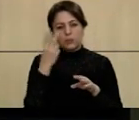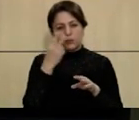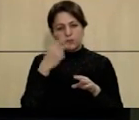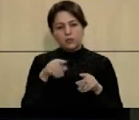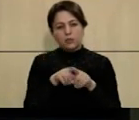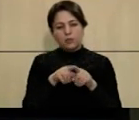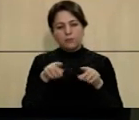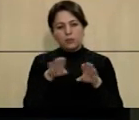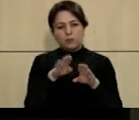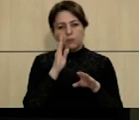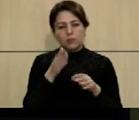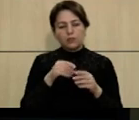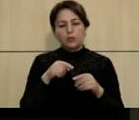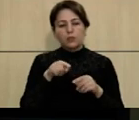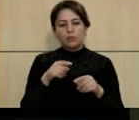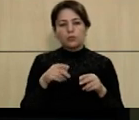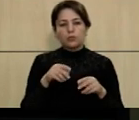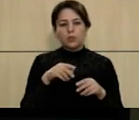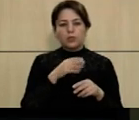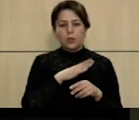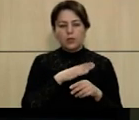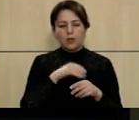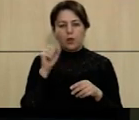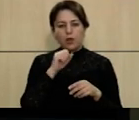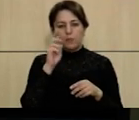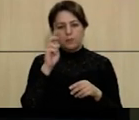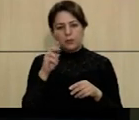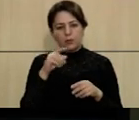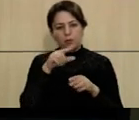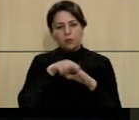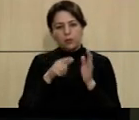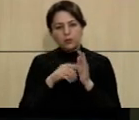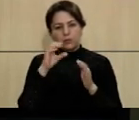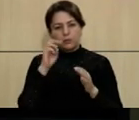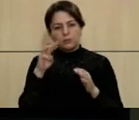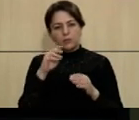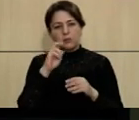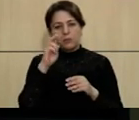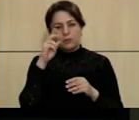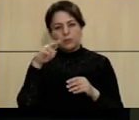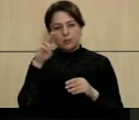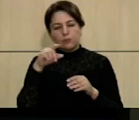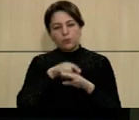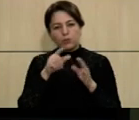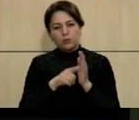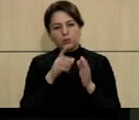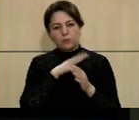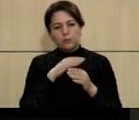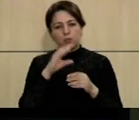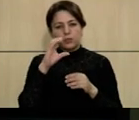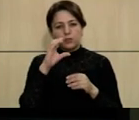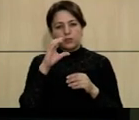bo'ladi. Shunday ekan, demak, A, B imiz 17 sm, B, D imiz 17 bo'lsa,